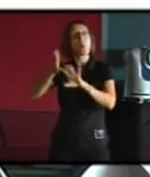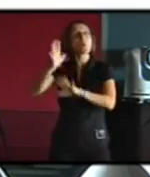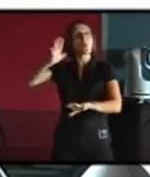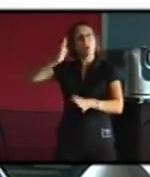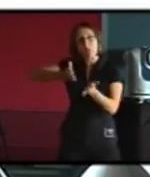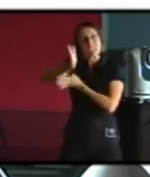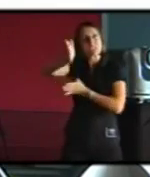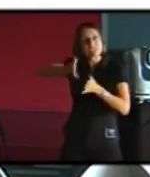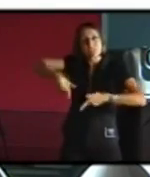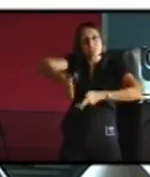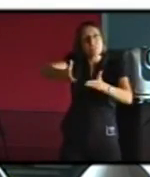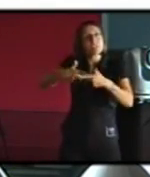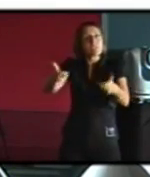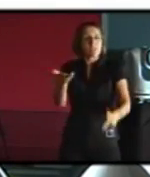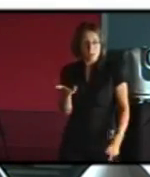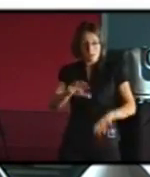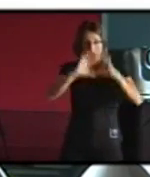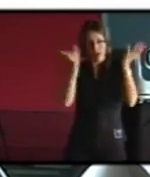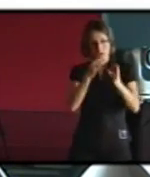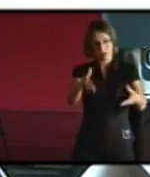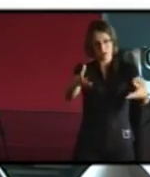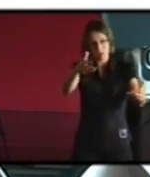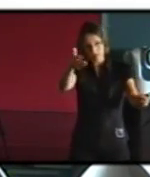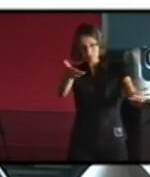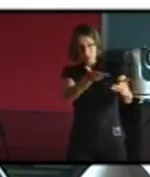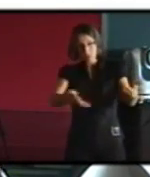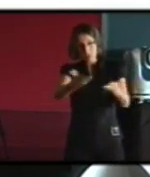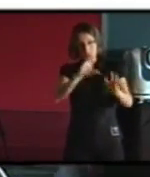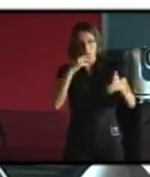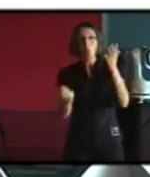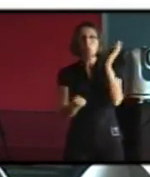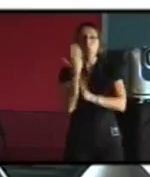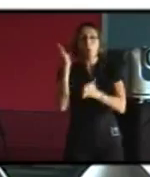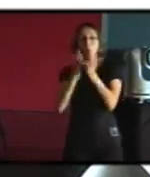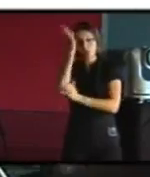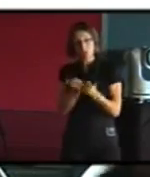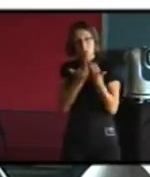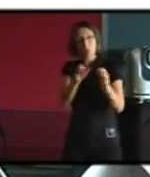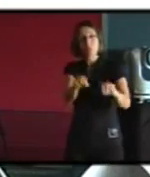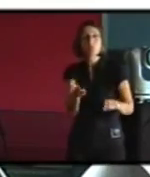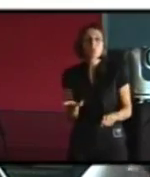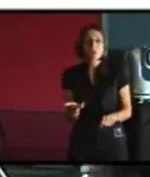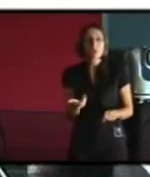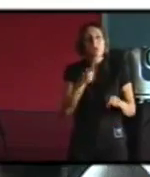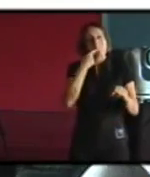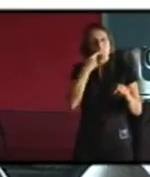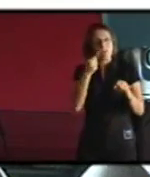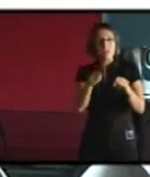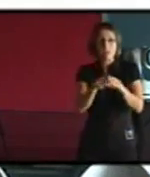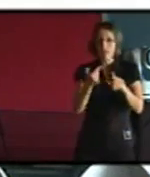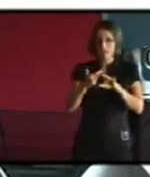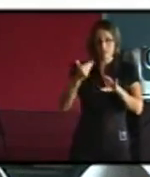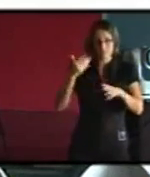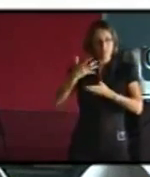fait imaginer un projet nouveau qui arrive à associer tout un ensemble de choses dont on hérite.